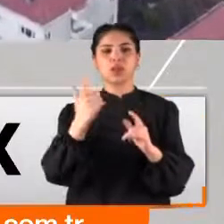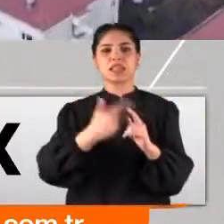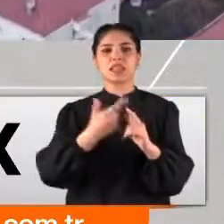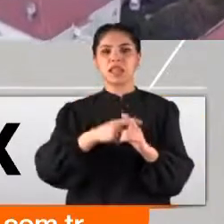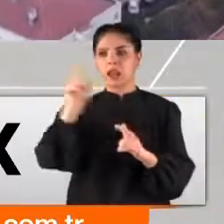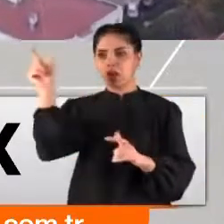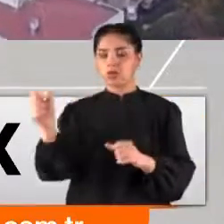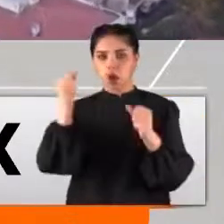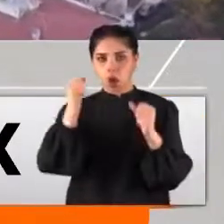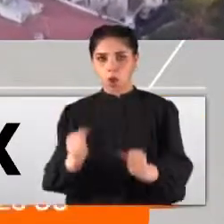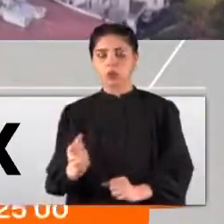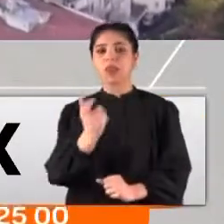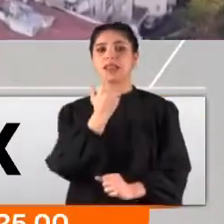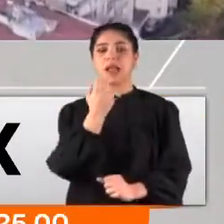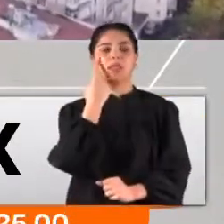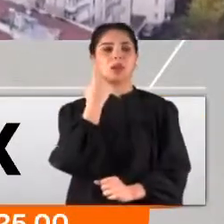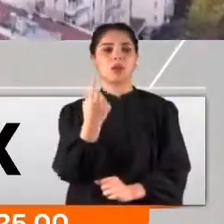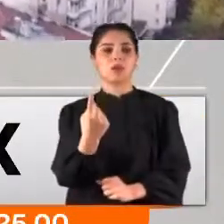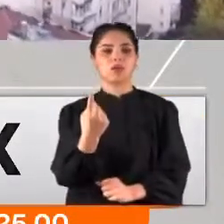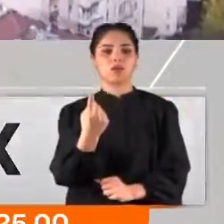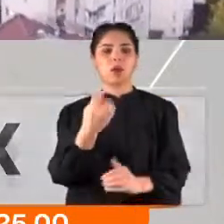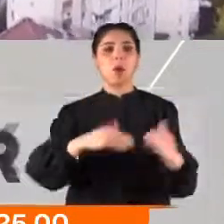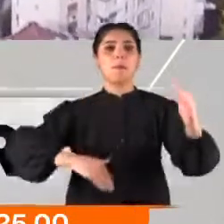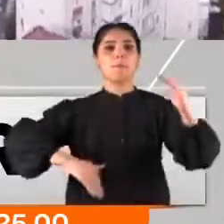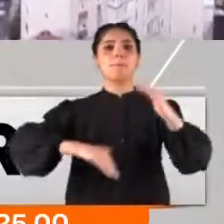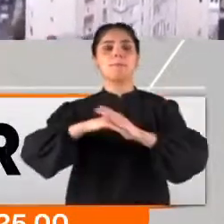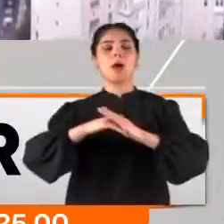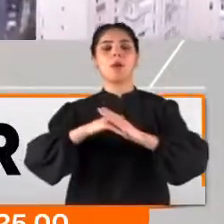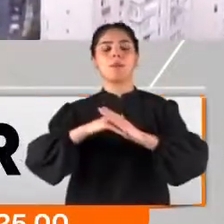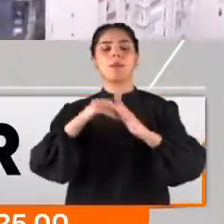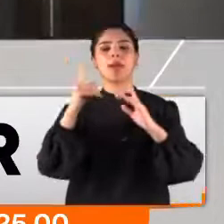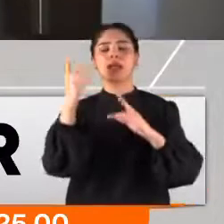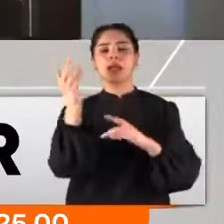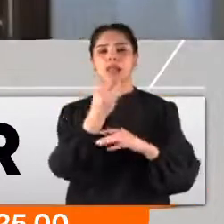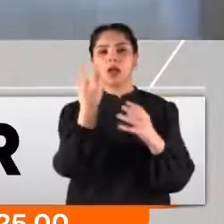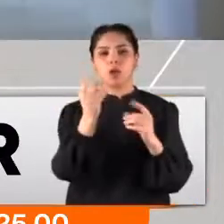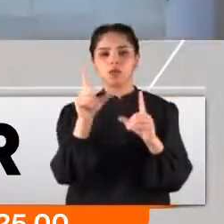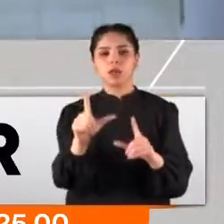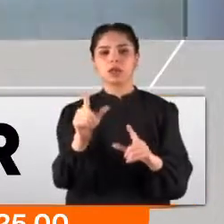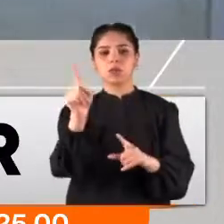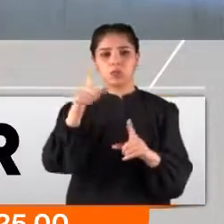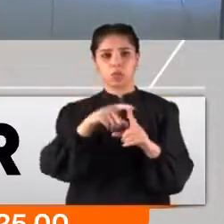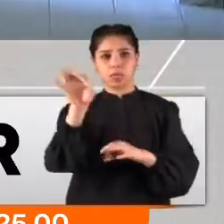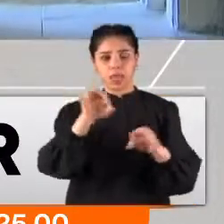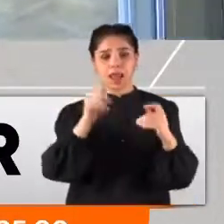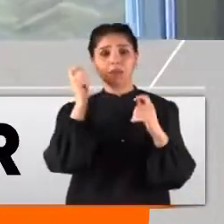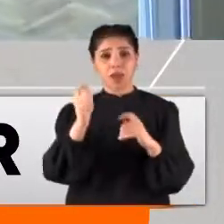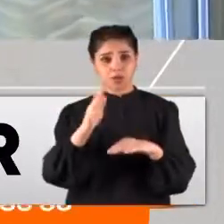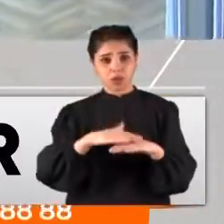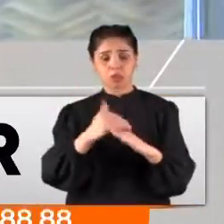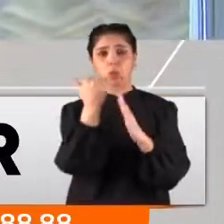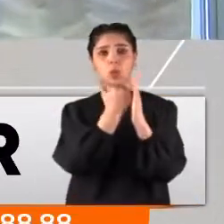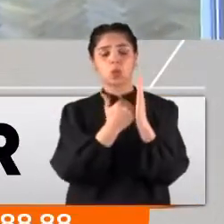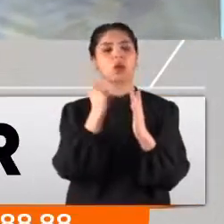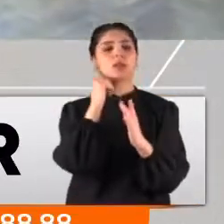kiracının oturacağı yıl kadar bir tavan fiyat belirlenmesi gerekiyor. Eğer denetimi gerçekten yapılırsa ve kural